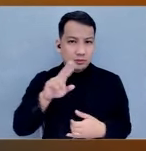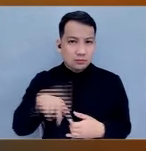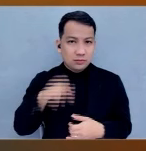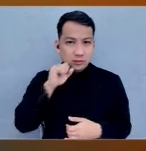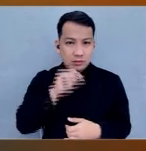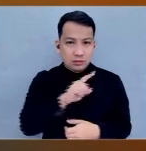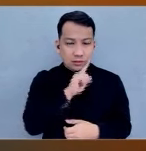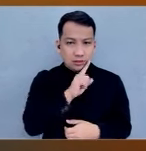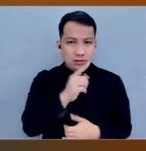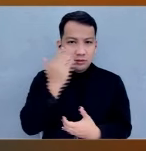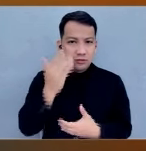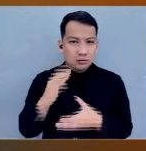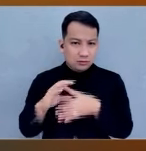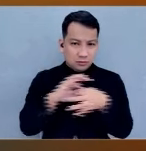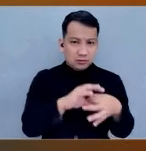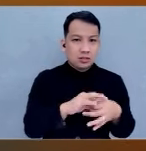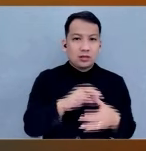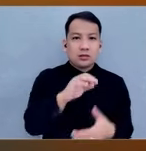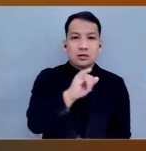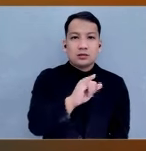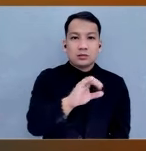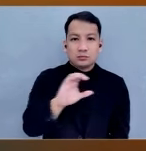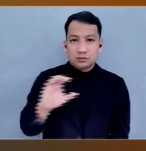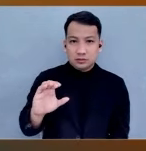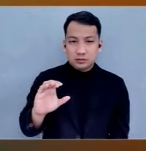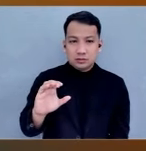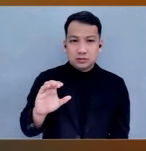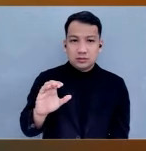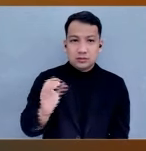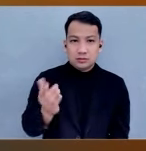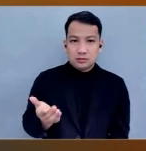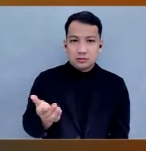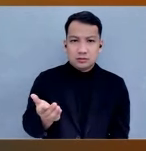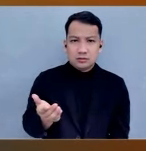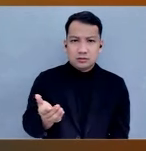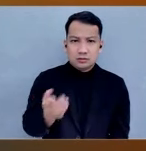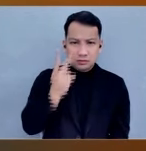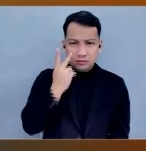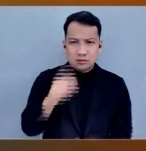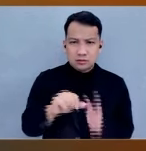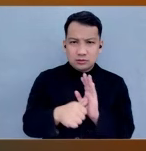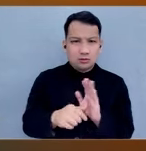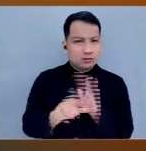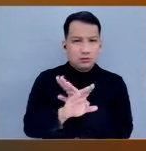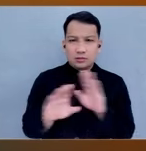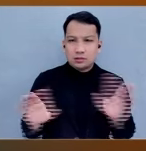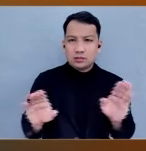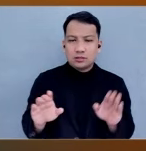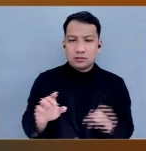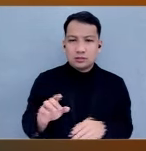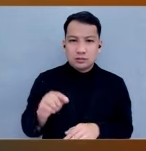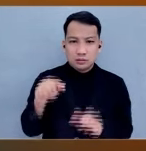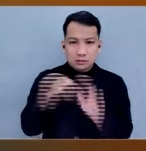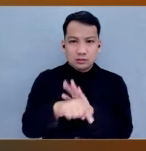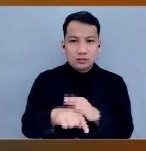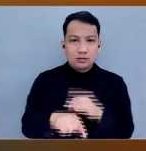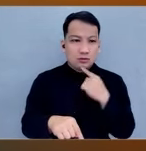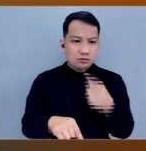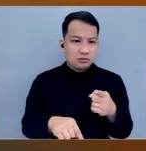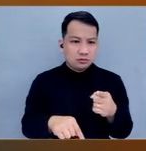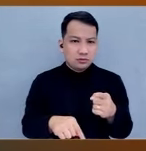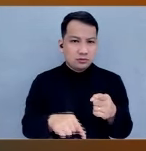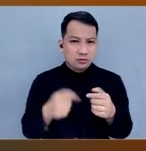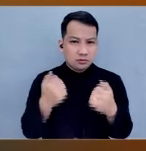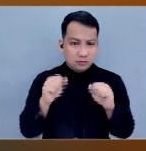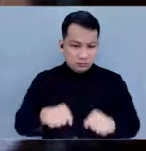at napasama pa sa mga akusado sa ICC. Kiit niya pa noon, hindi niya raw kailangan ng Death Squad para sa mga bagay na kaya